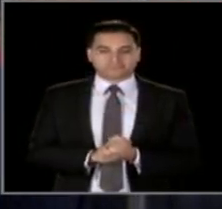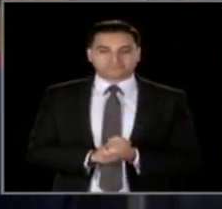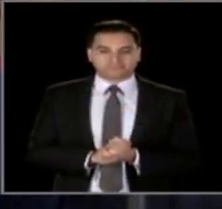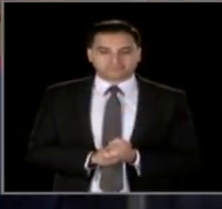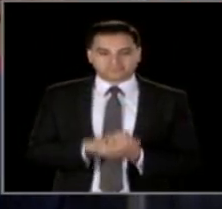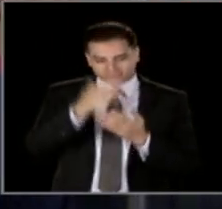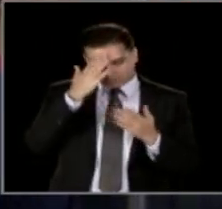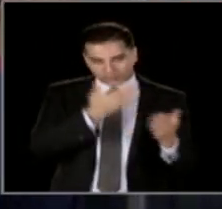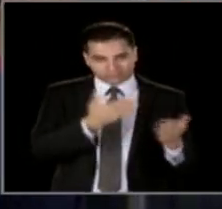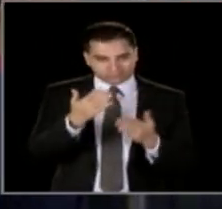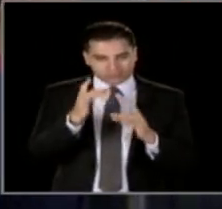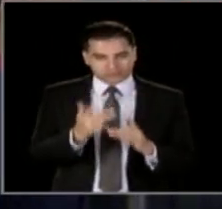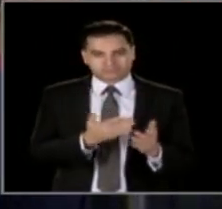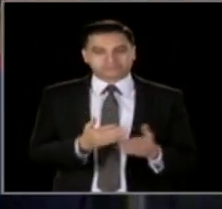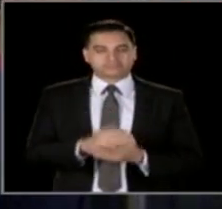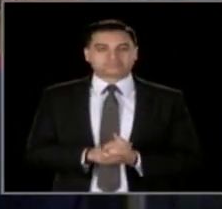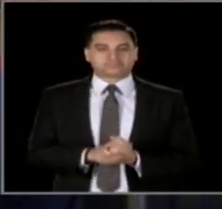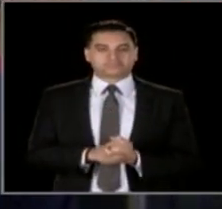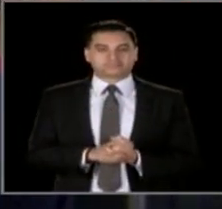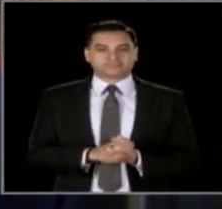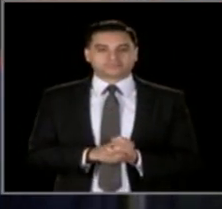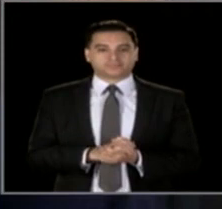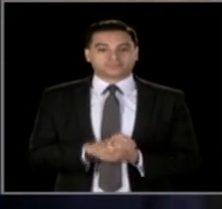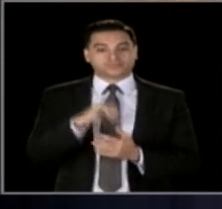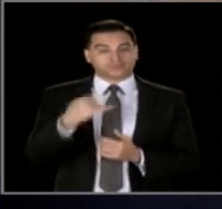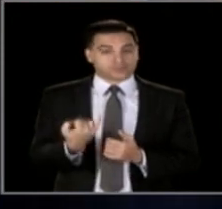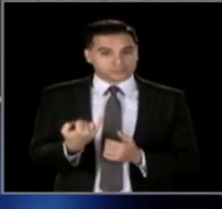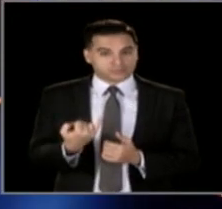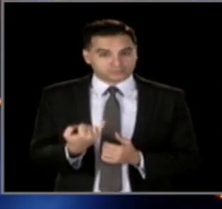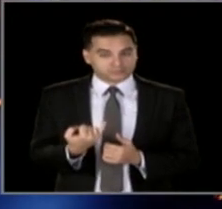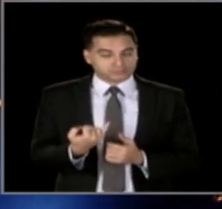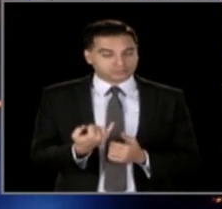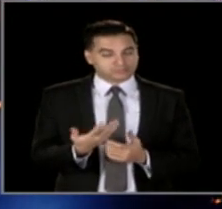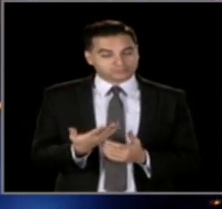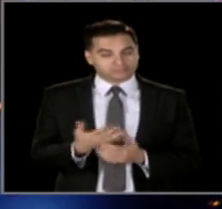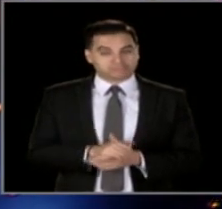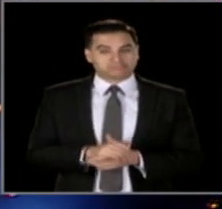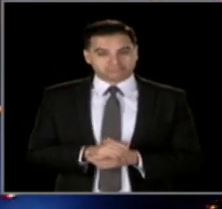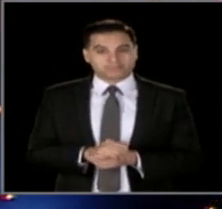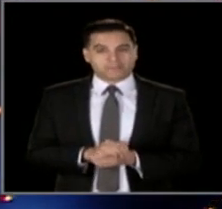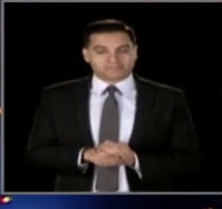شكرا يا جلال، تفضل مكانك. جوكر، تمام.